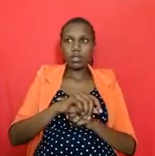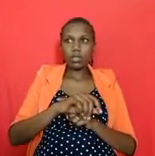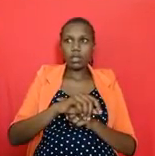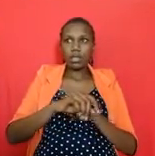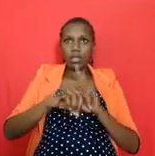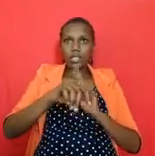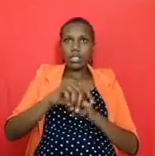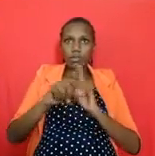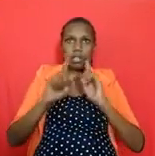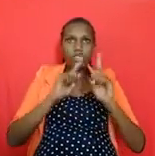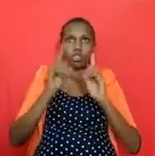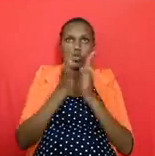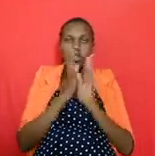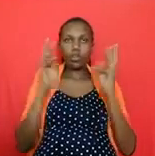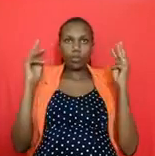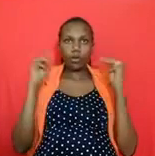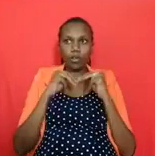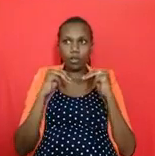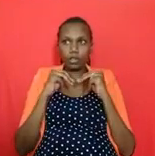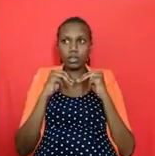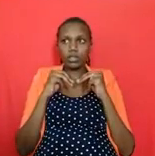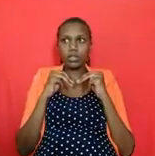kuhigo twaritie na provost